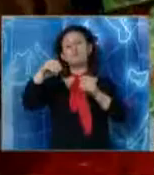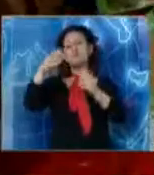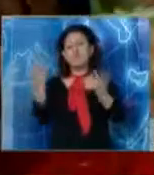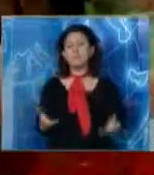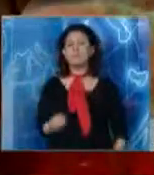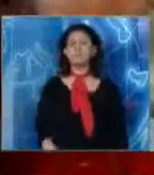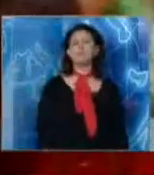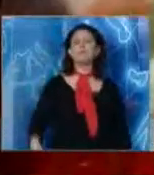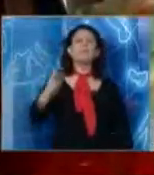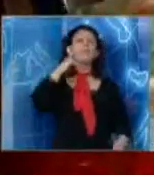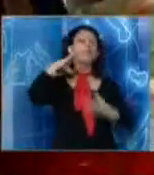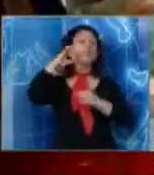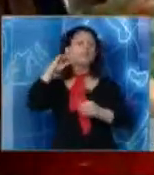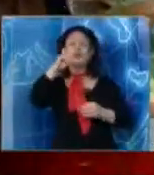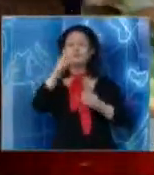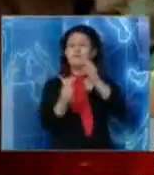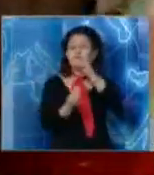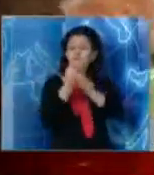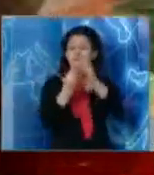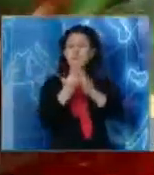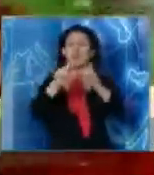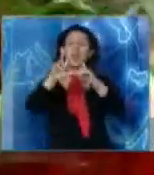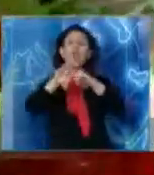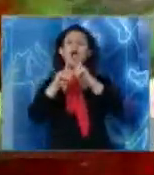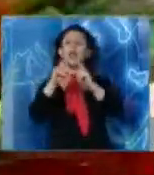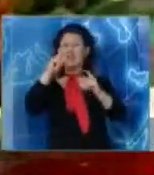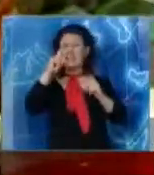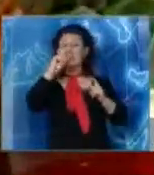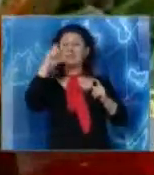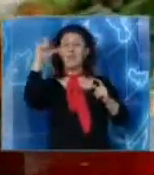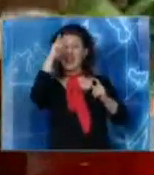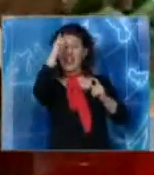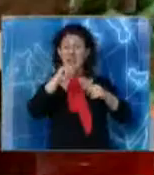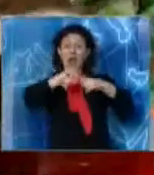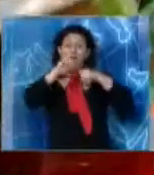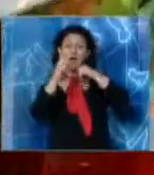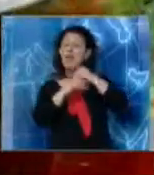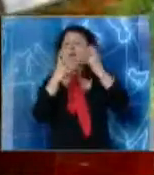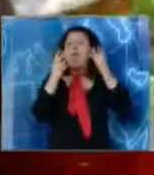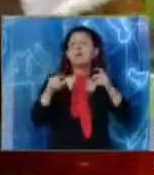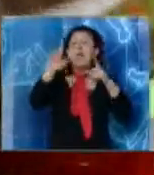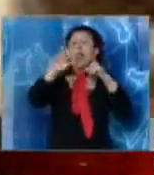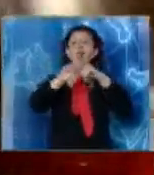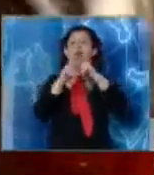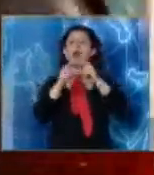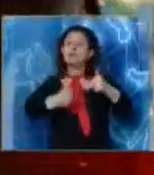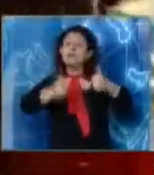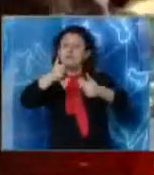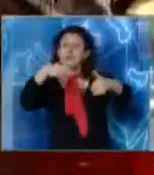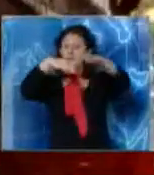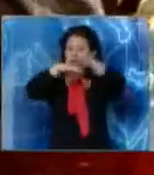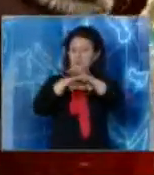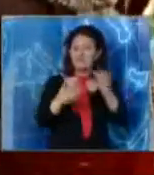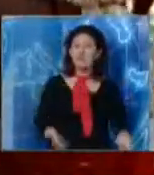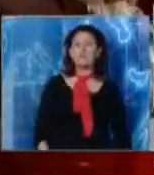Fiş. Vatandaşlar yetiştirdikleri lalelerle Nisan ayının ilk haftasında yapılacak olan en güzel laleyi siz yetiştirin yarışmasına